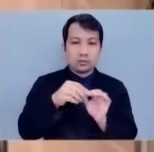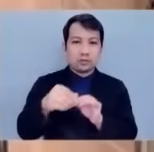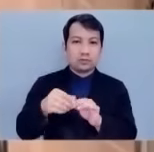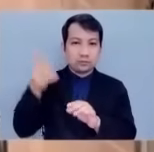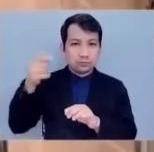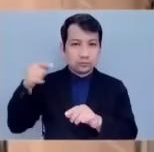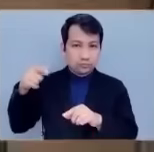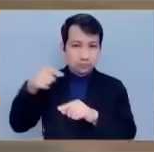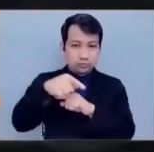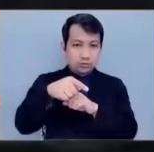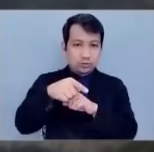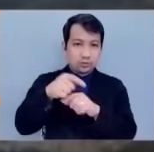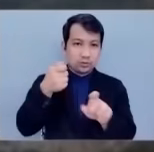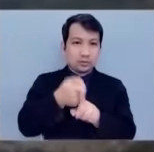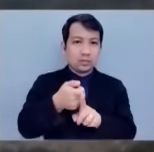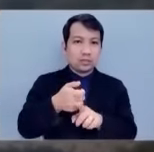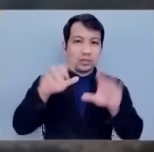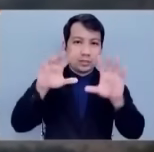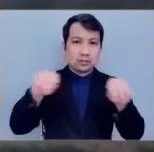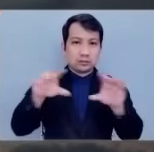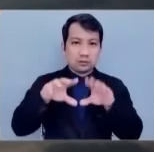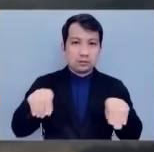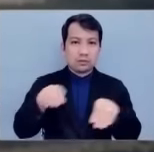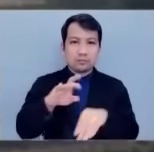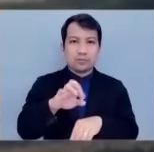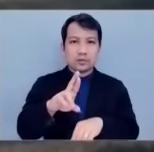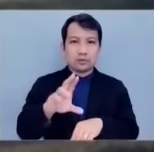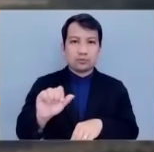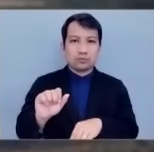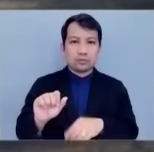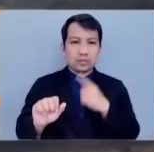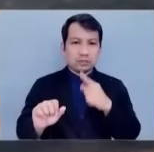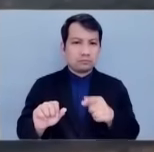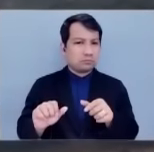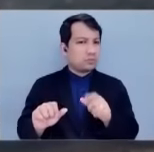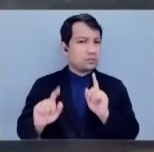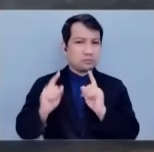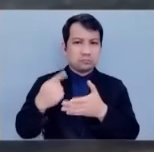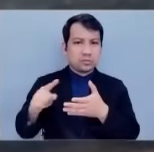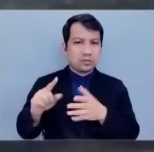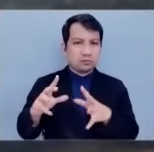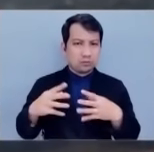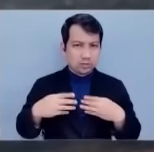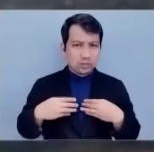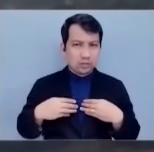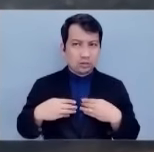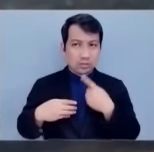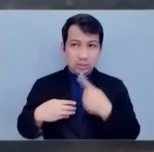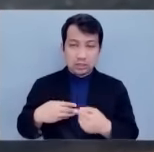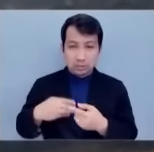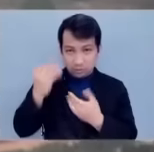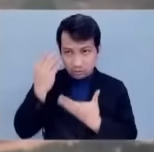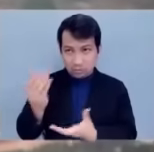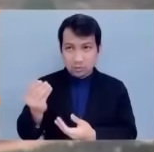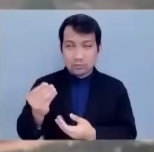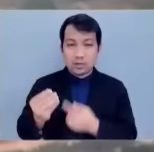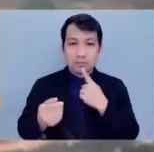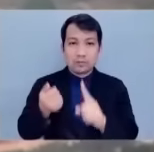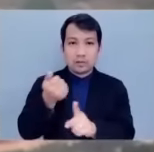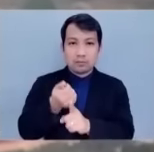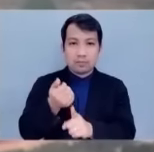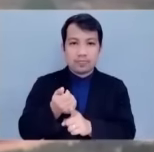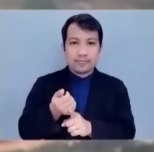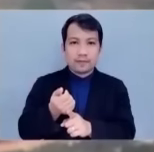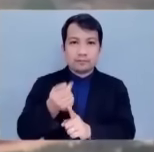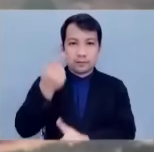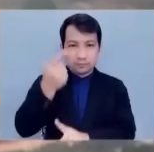Israel sa Beirut, Lebanon. Hindi kinumpirma o itinanggi ng Israel ang pagpatay sa Hamas official, pero nangyari ang pag-atake isang buwan